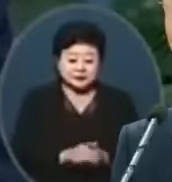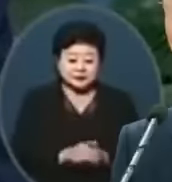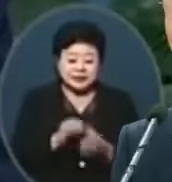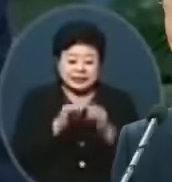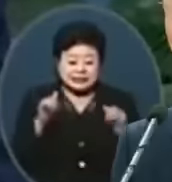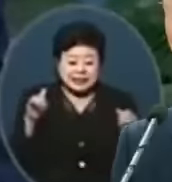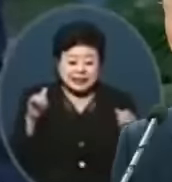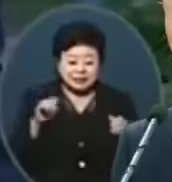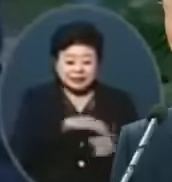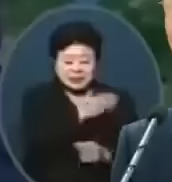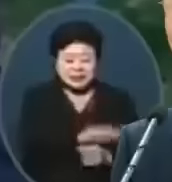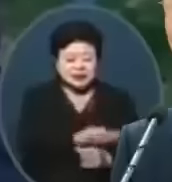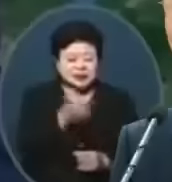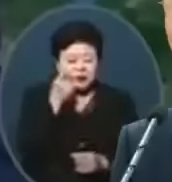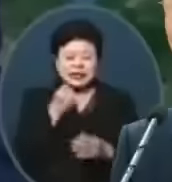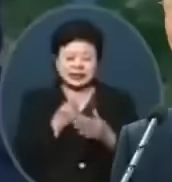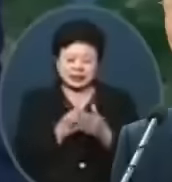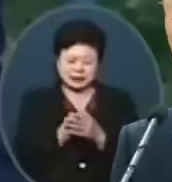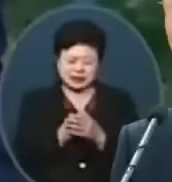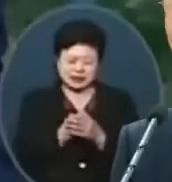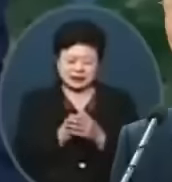인간이 전능하지 못하기 때문에